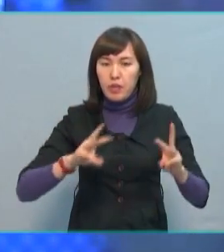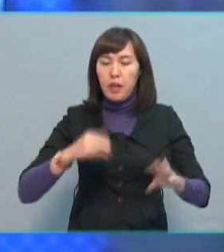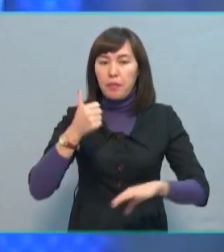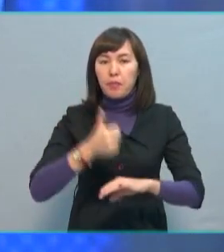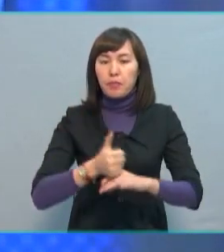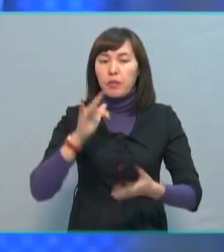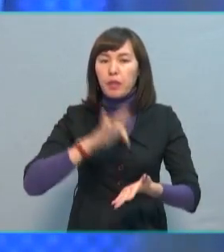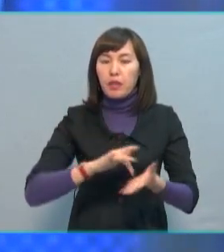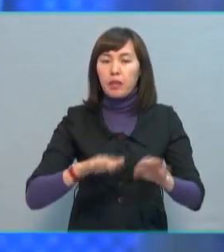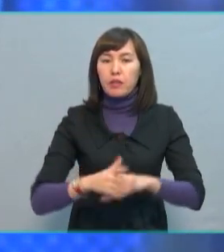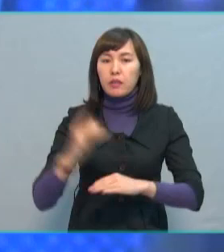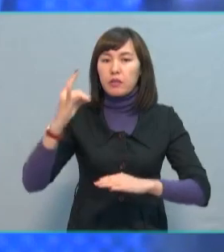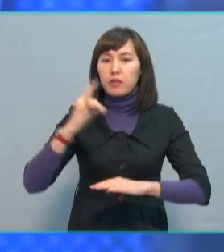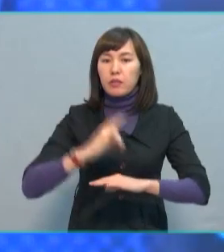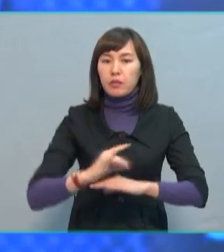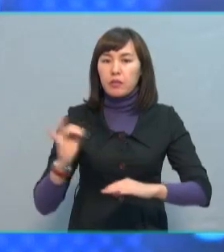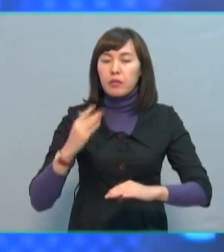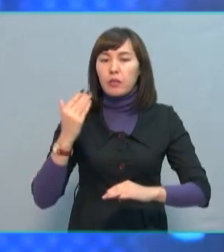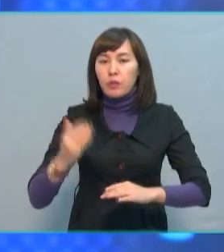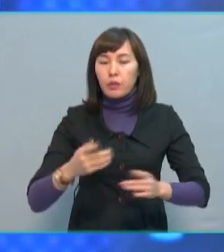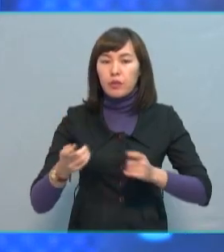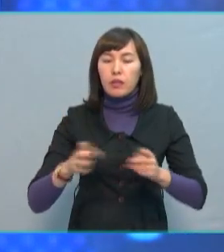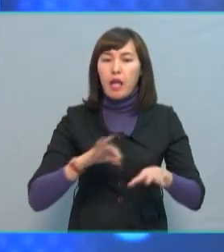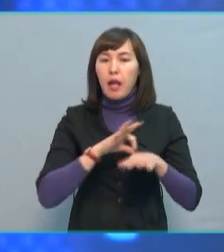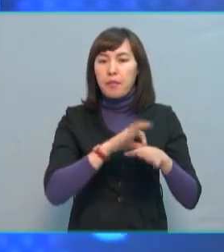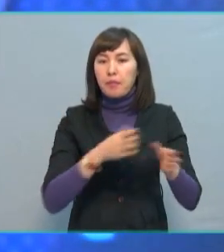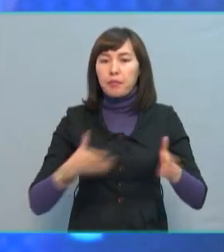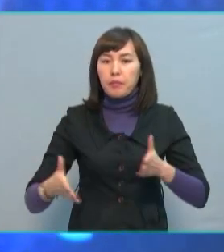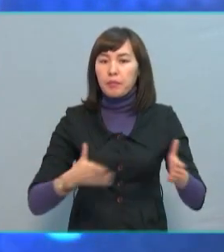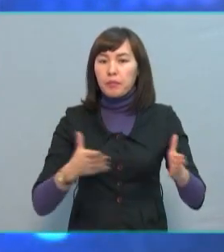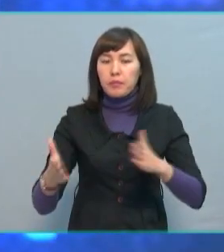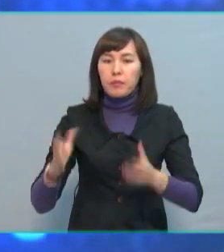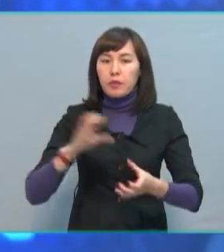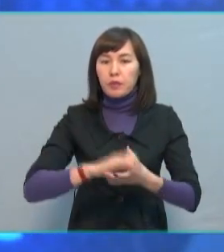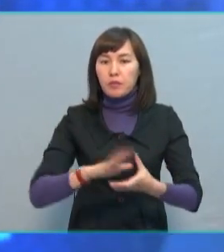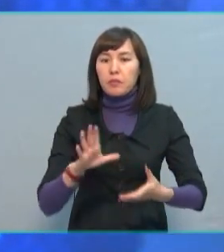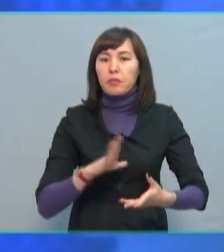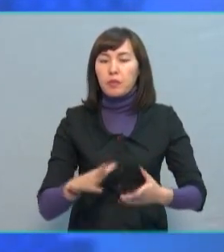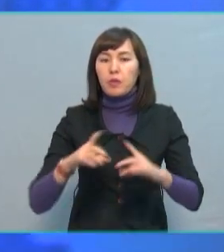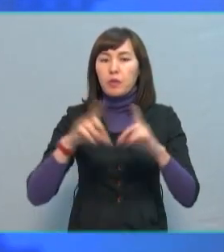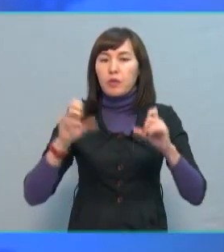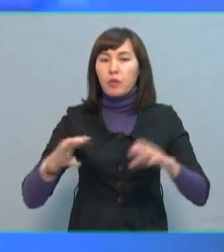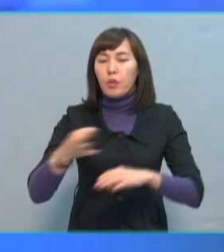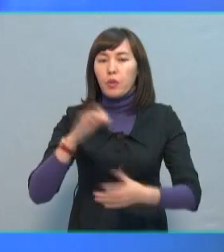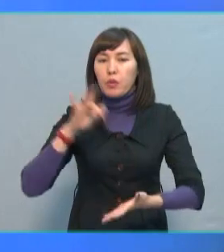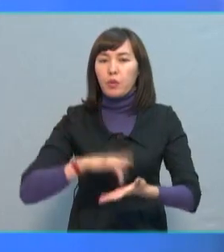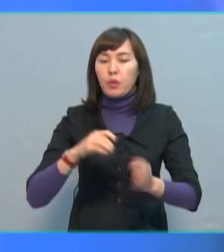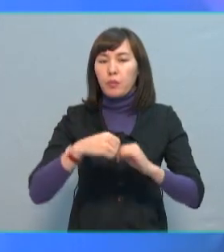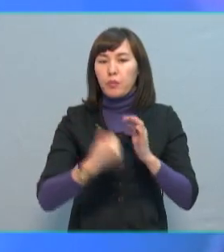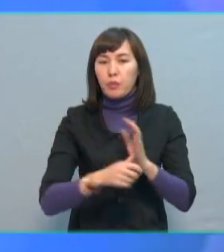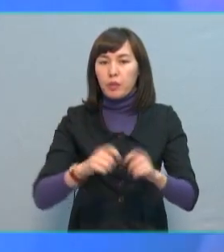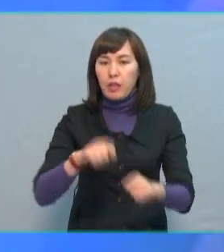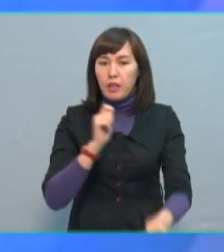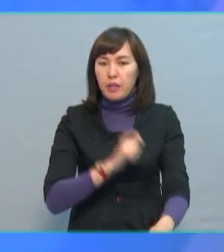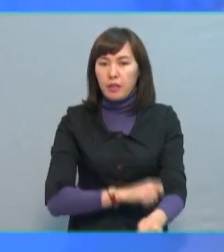Премьер-министр шаһардағы жаңа әуежайдың және оған апаратын автомобиль жолының салыну барысымен танысты. Нысан облыс орталығынан 16